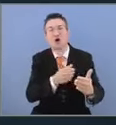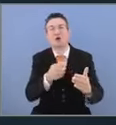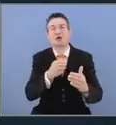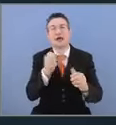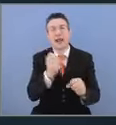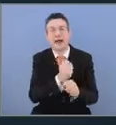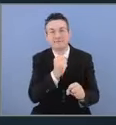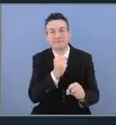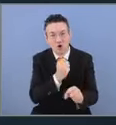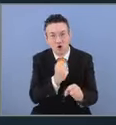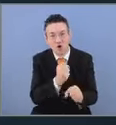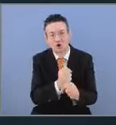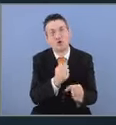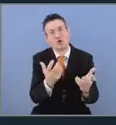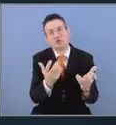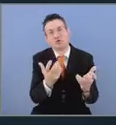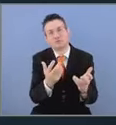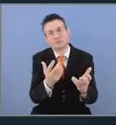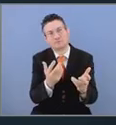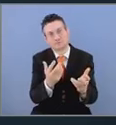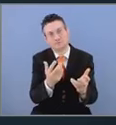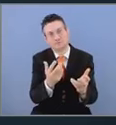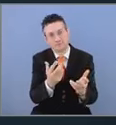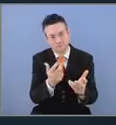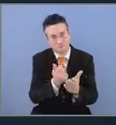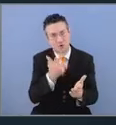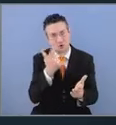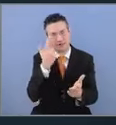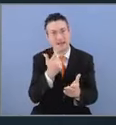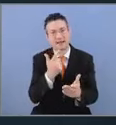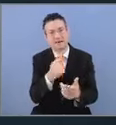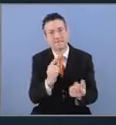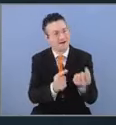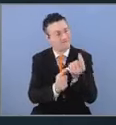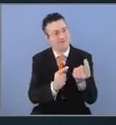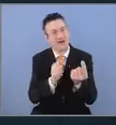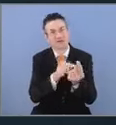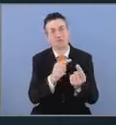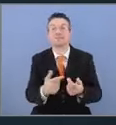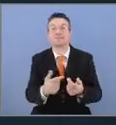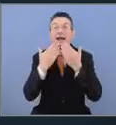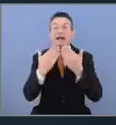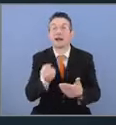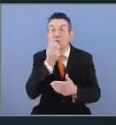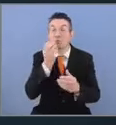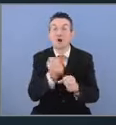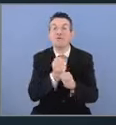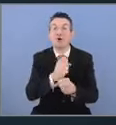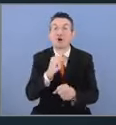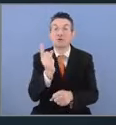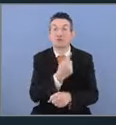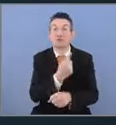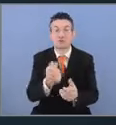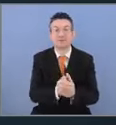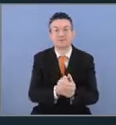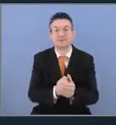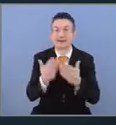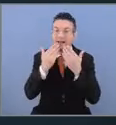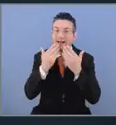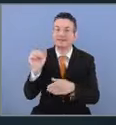di rilevanza per tutto quello che deve venire. Grazie, buon lavoro a tutti. Grazie Alessandro Raseni di